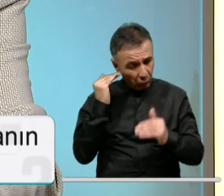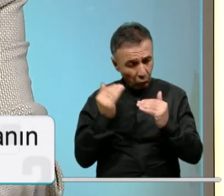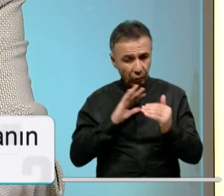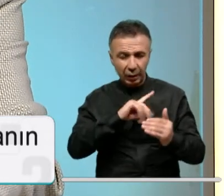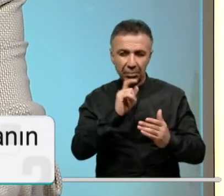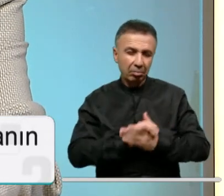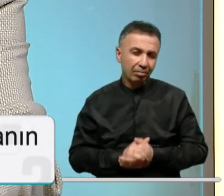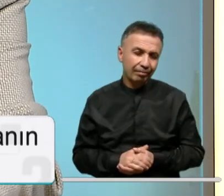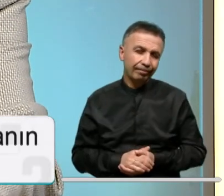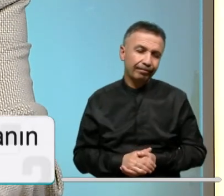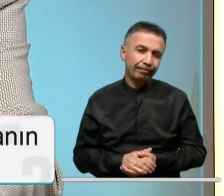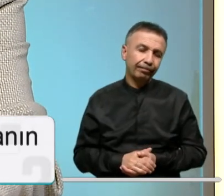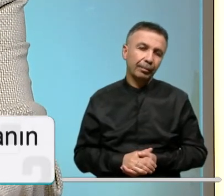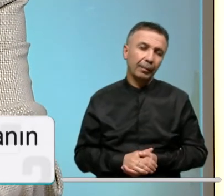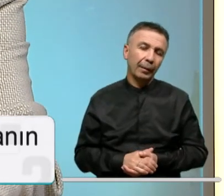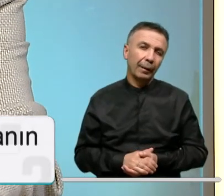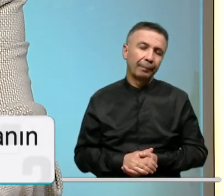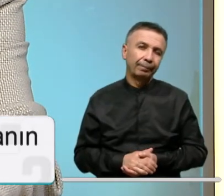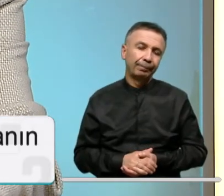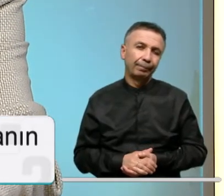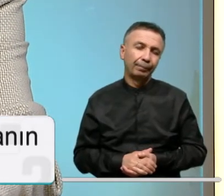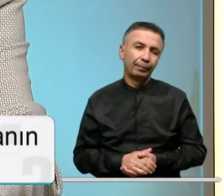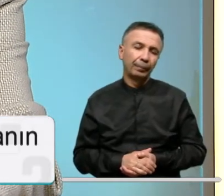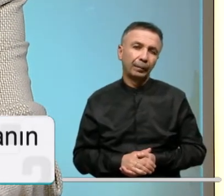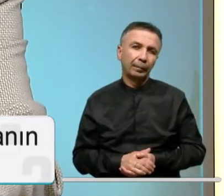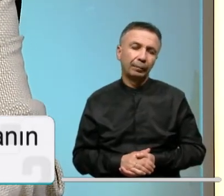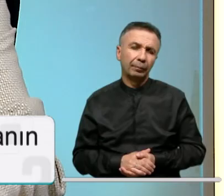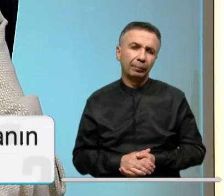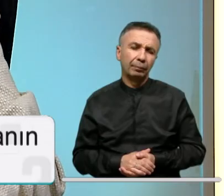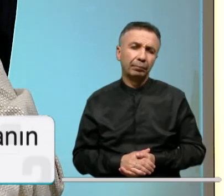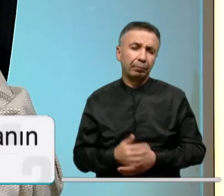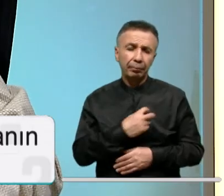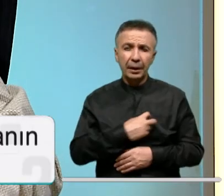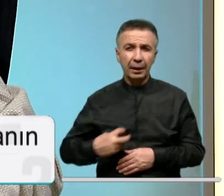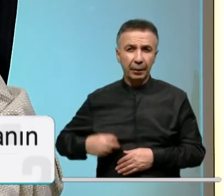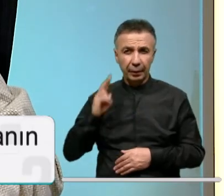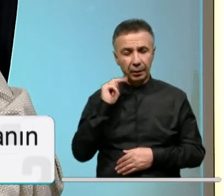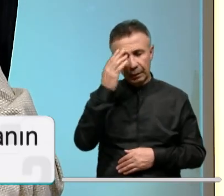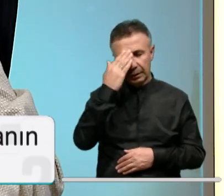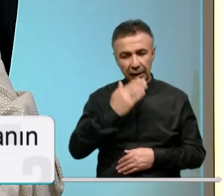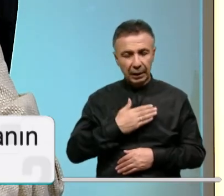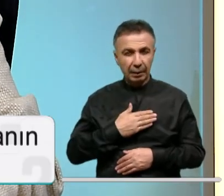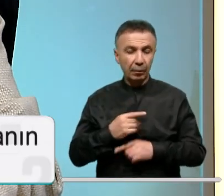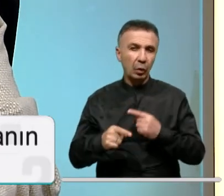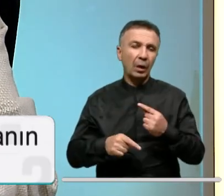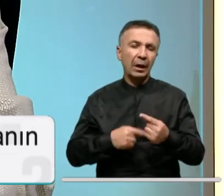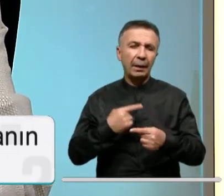yapmış Şüphesiz onlar uygulamaları Bizim için de değerlidir Efendimiz aleyhissalatu vesselam